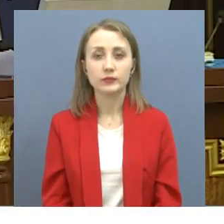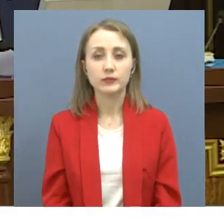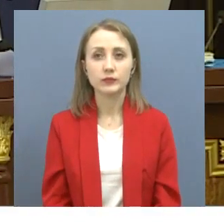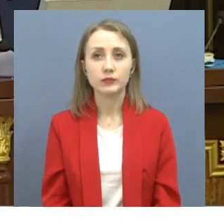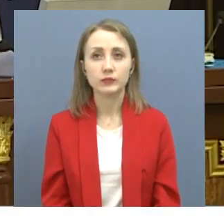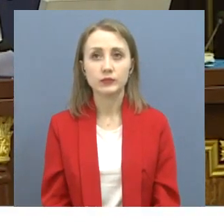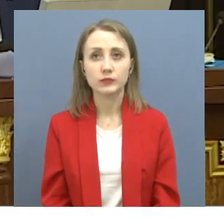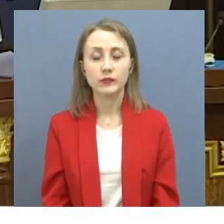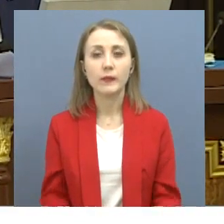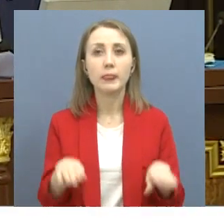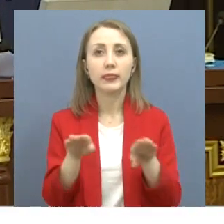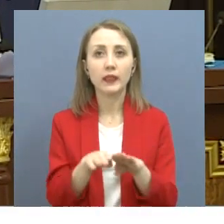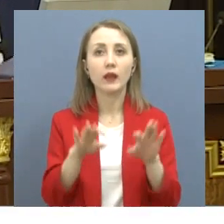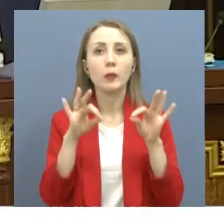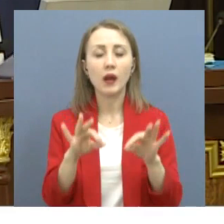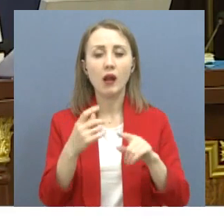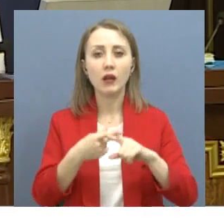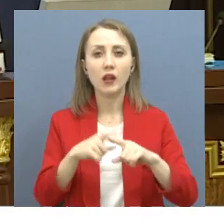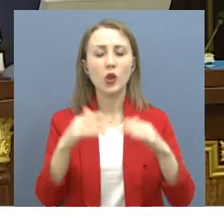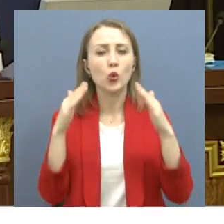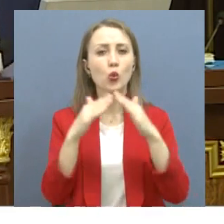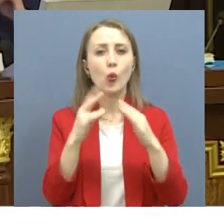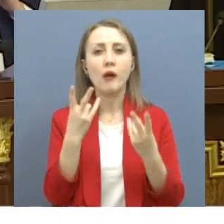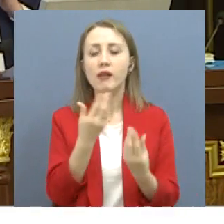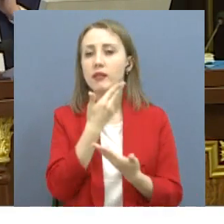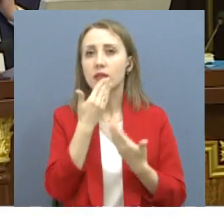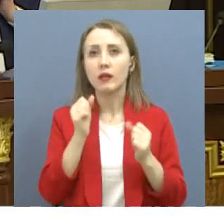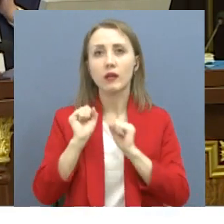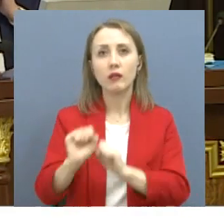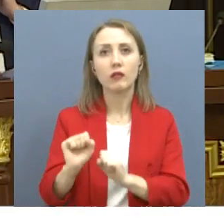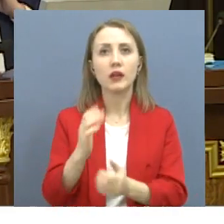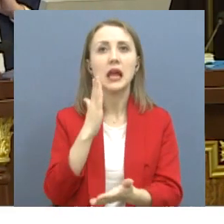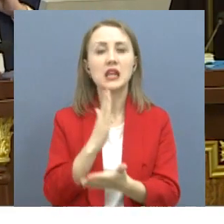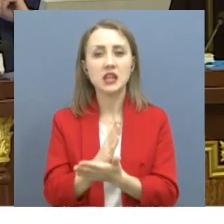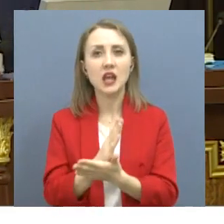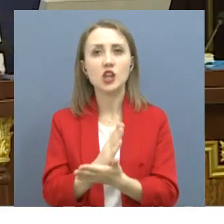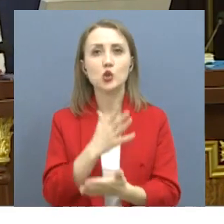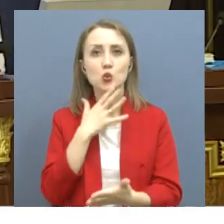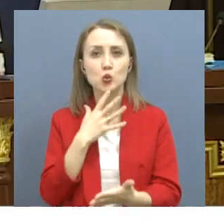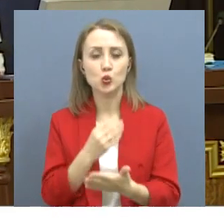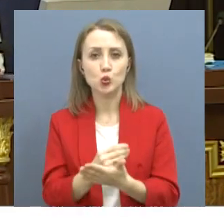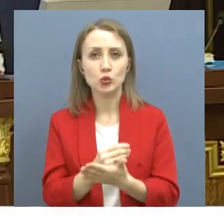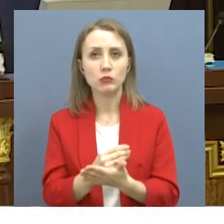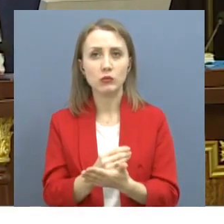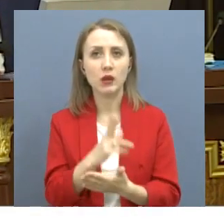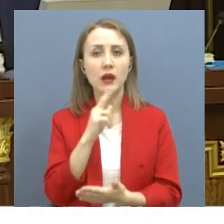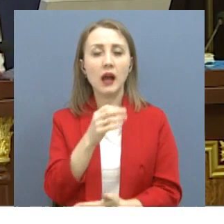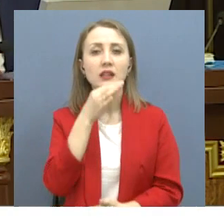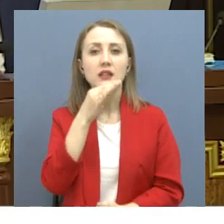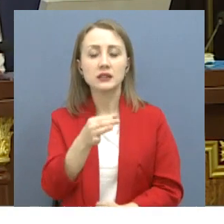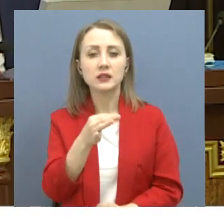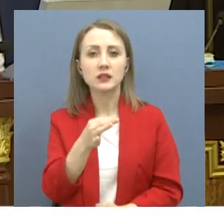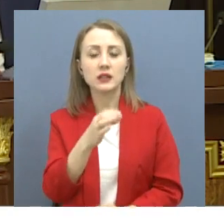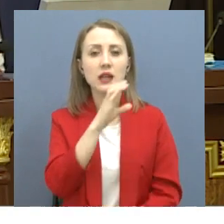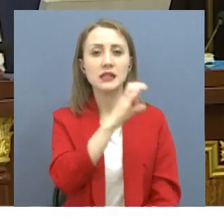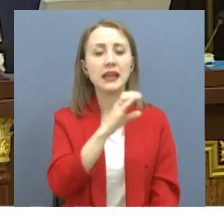наверное, будет так правильнее, потому что дома ничего не застрахованы, хотя и я здесь собственники. Склоняясь к тому, что, как Алексей Сергеевич сказал, ЧС что-то